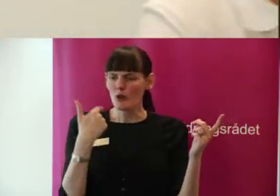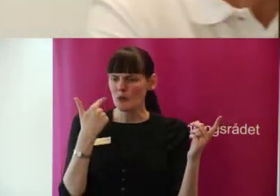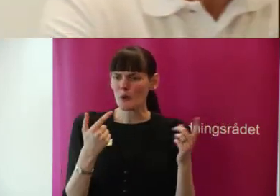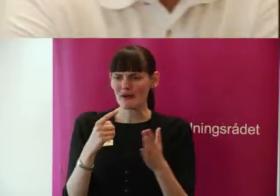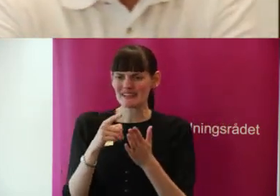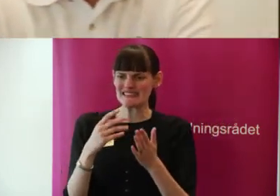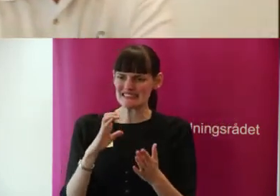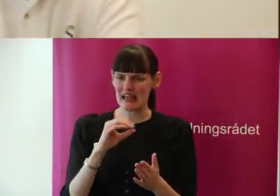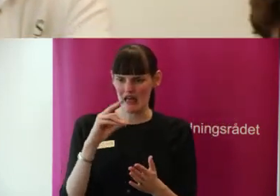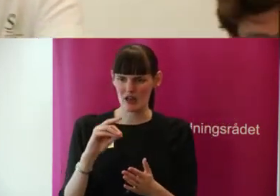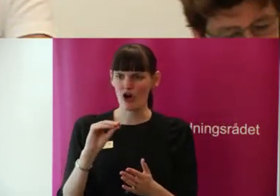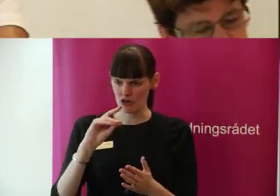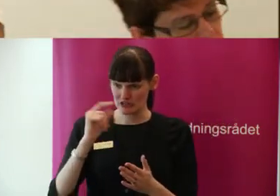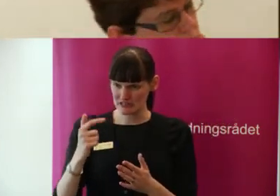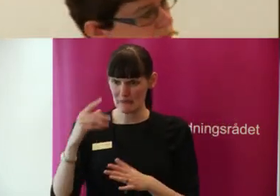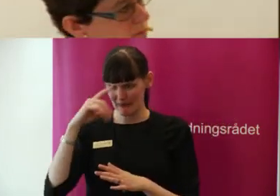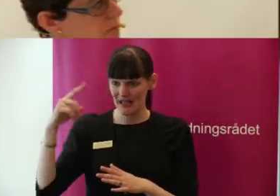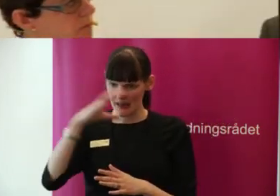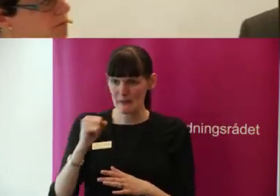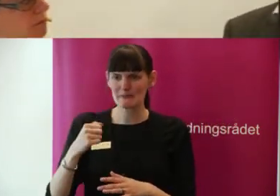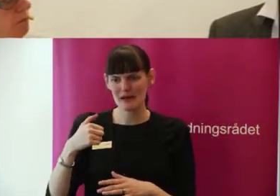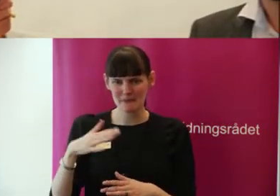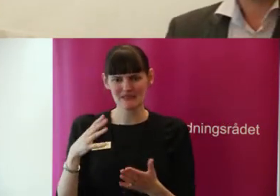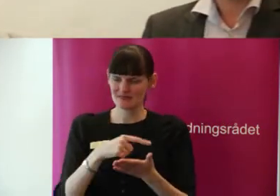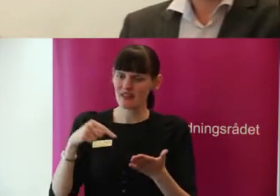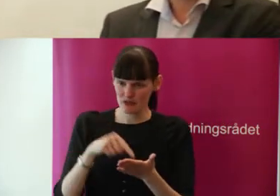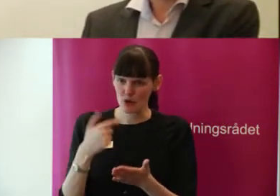Vi får inte förlora det. Men i min vardag så